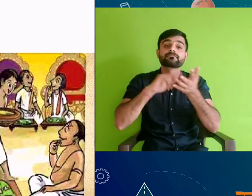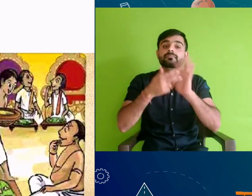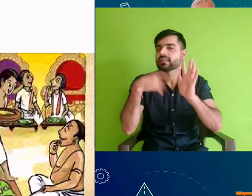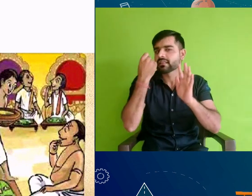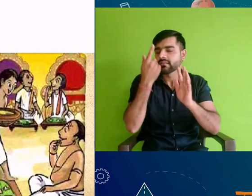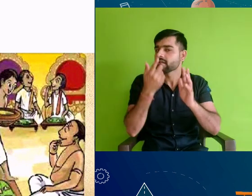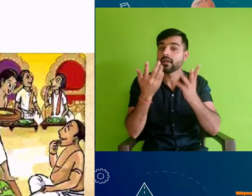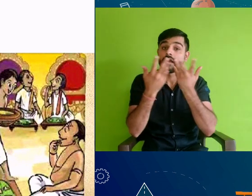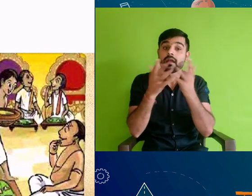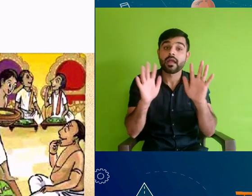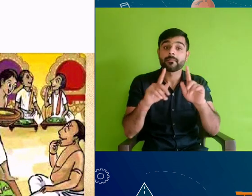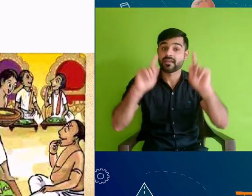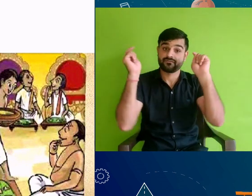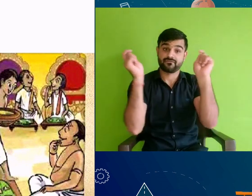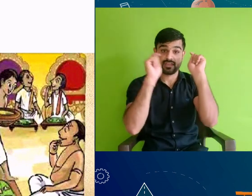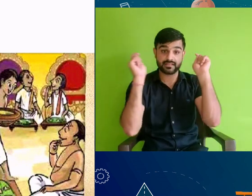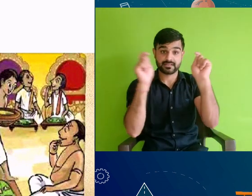कोई त्योहार होते हैं